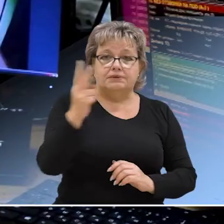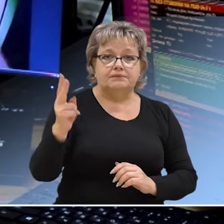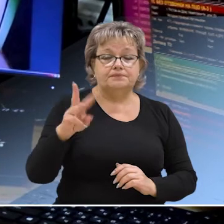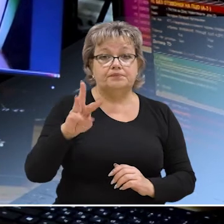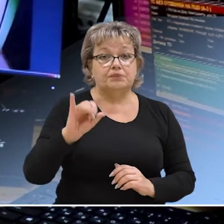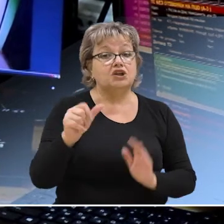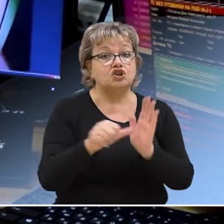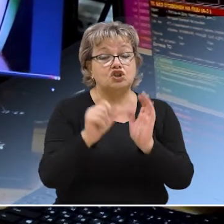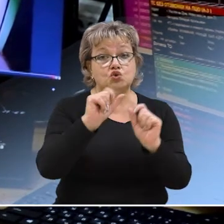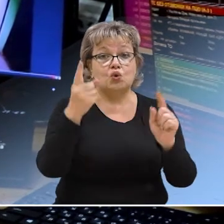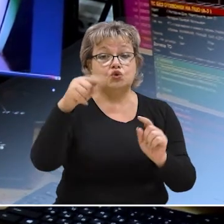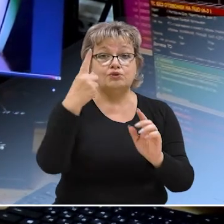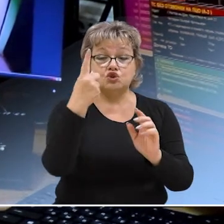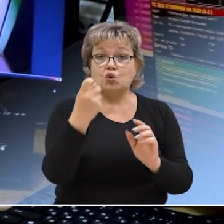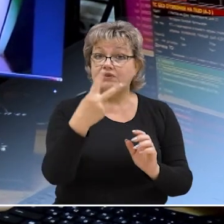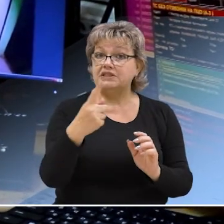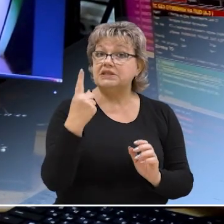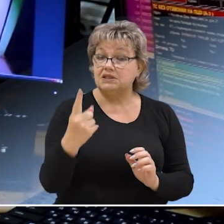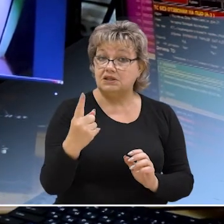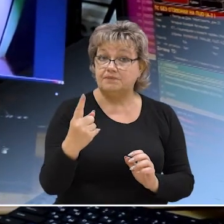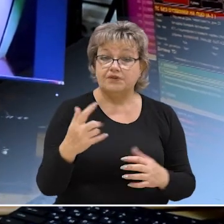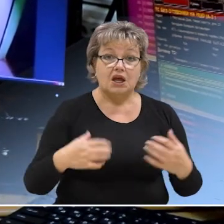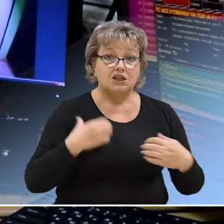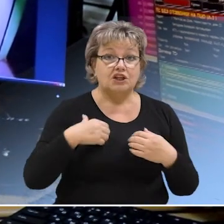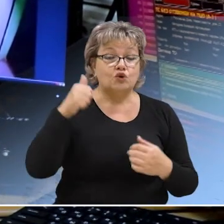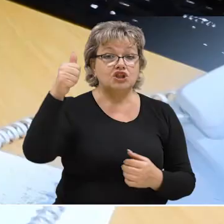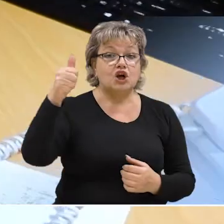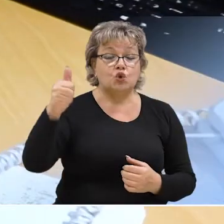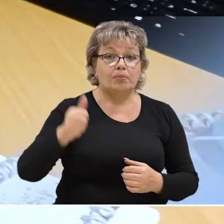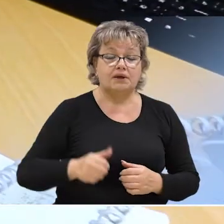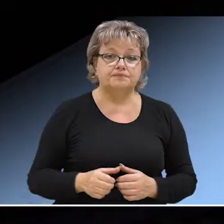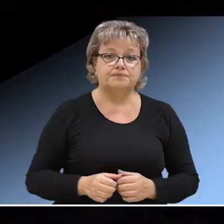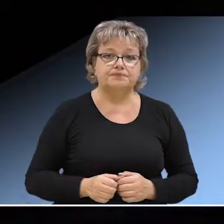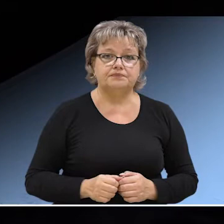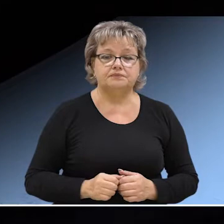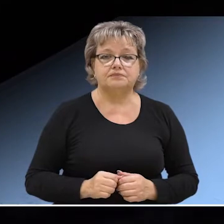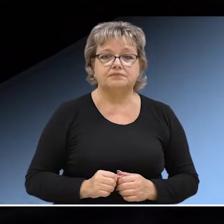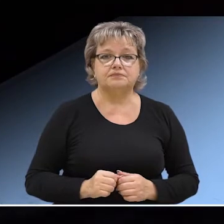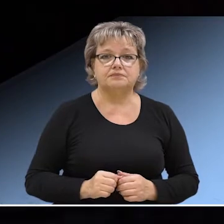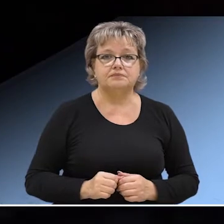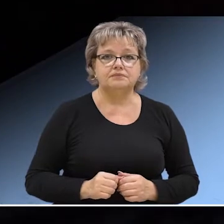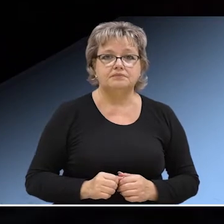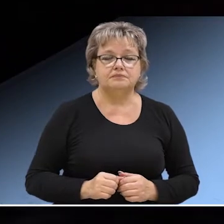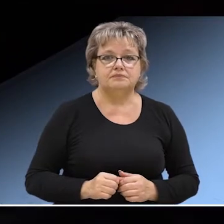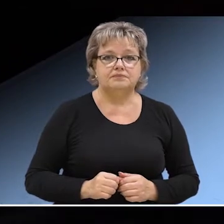Осматриваю. Мира 6, школа номер 121. Тревожная кнопка.